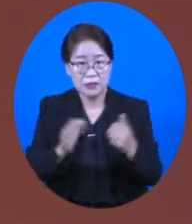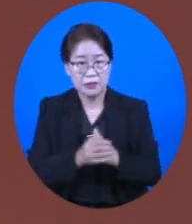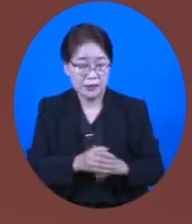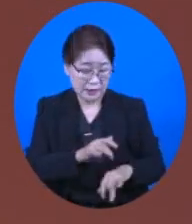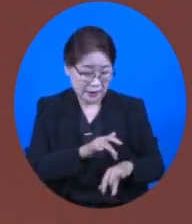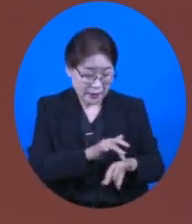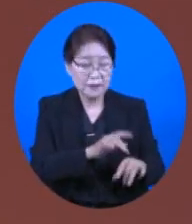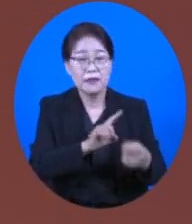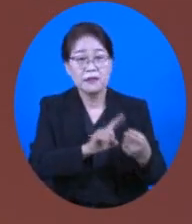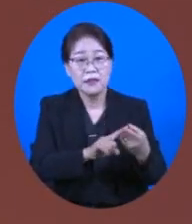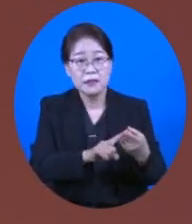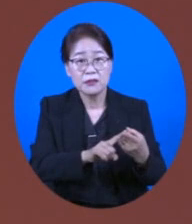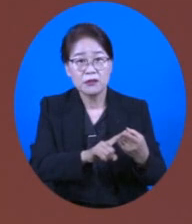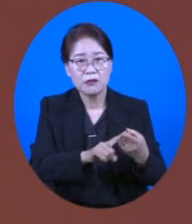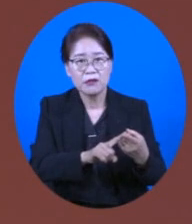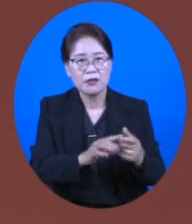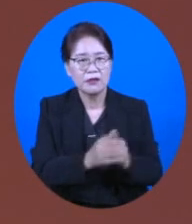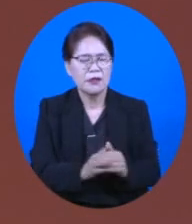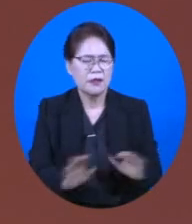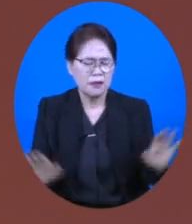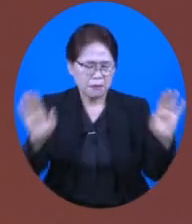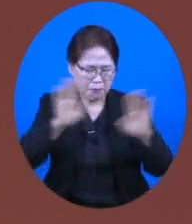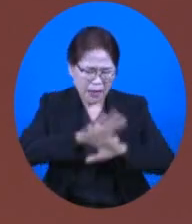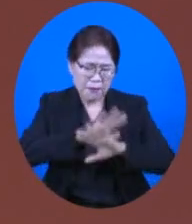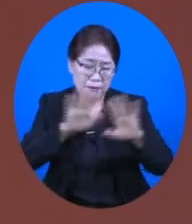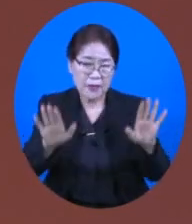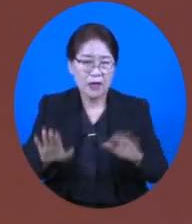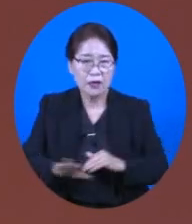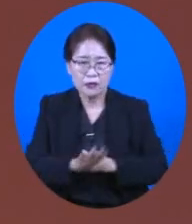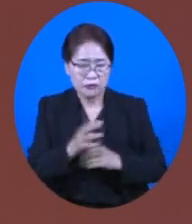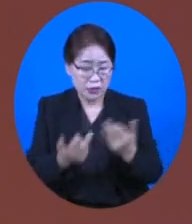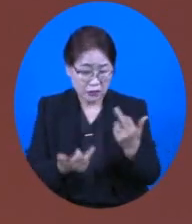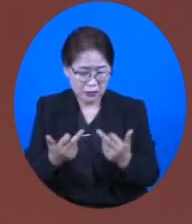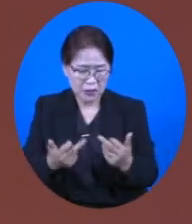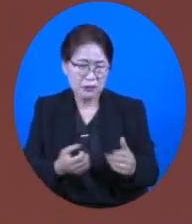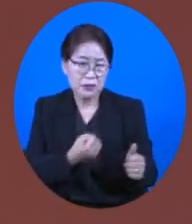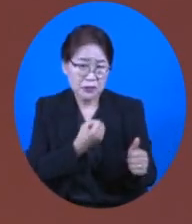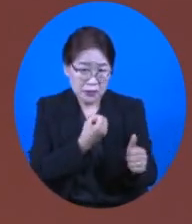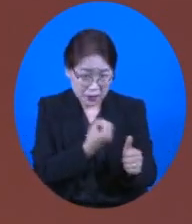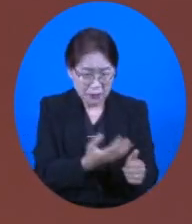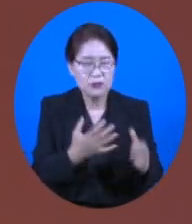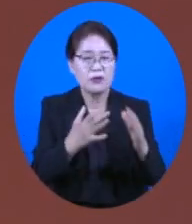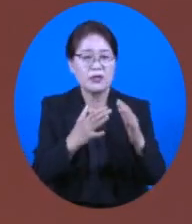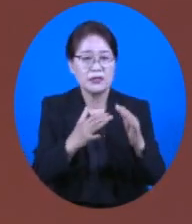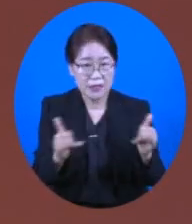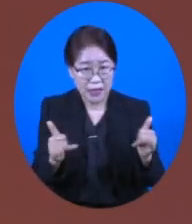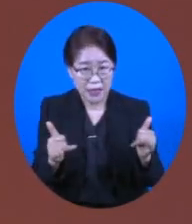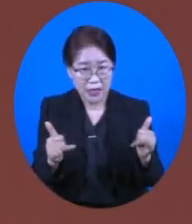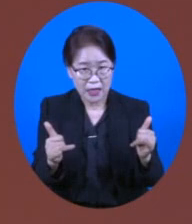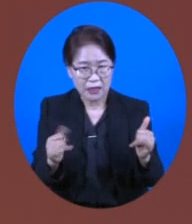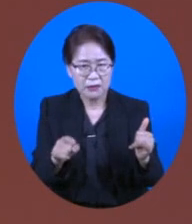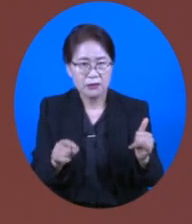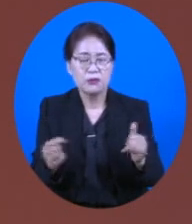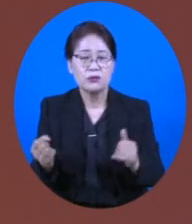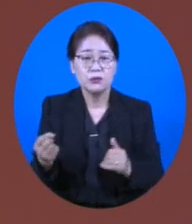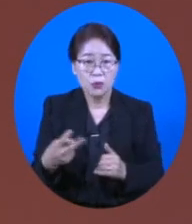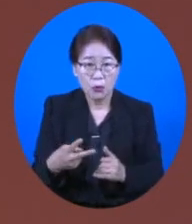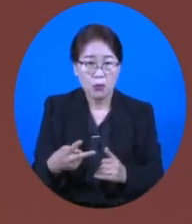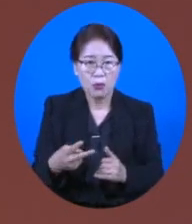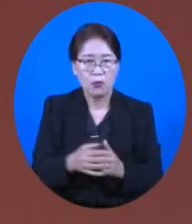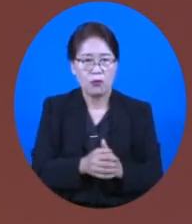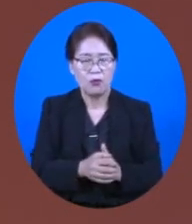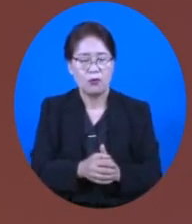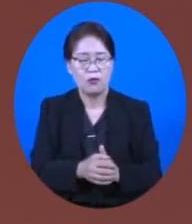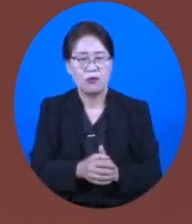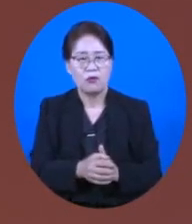뭐라고 말했냐면 밤낮 우리의 형제를 참소하는 자라고 그랬죠. 그리고 난 다음에